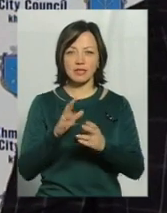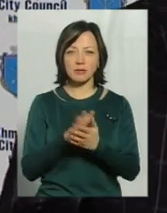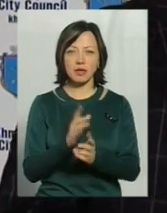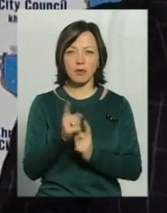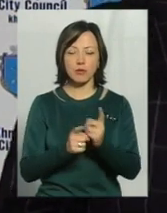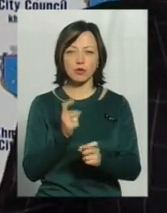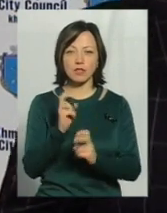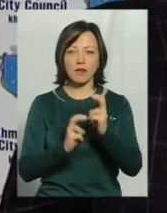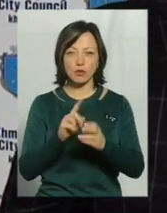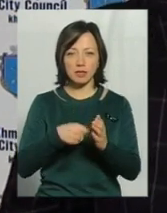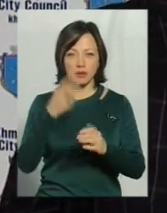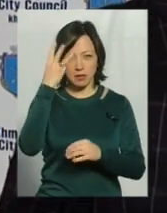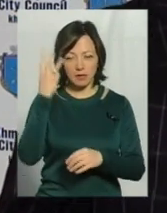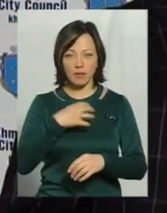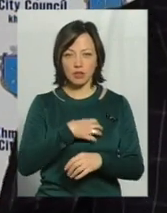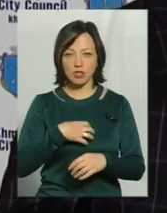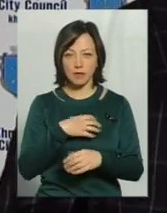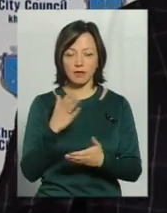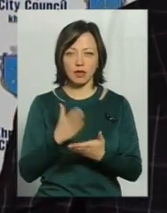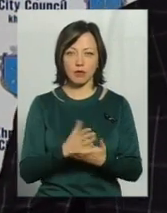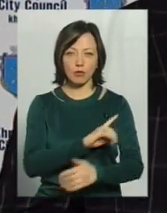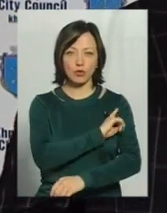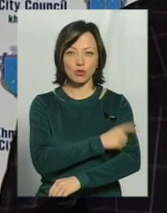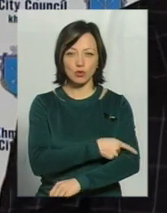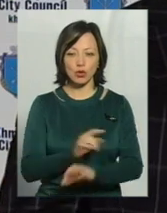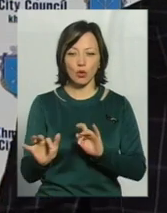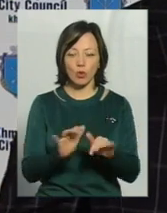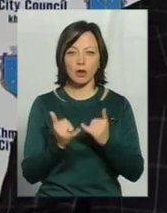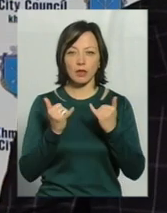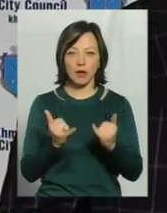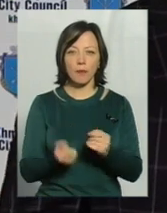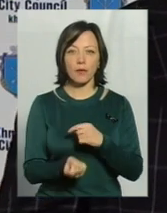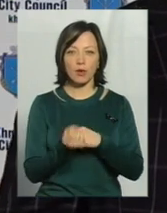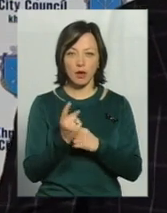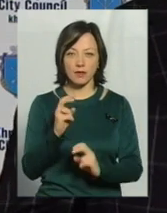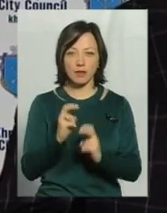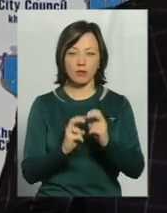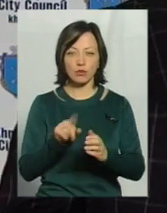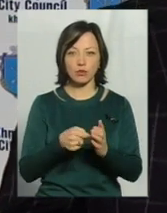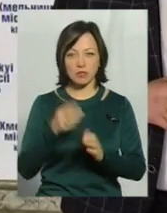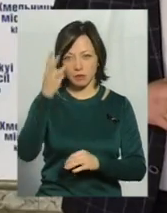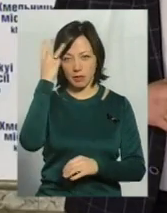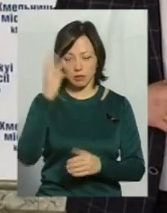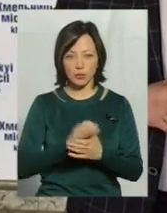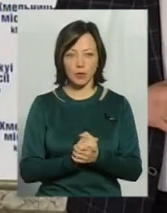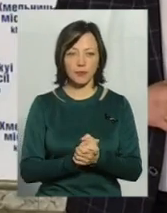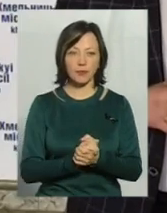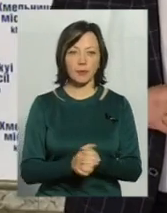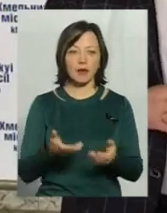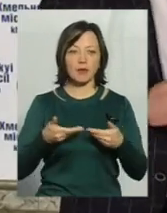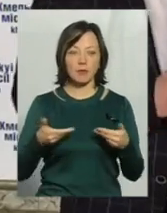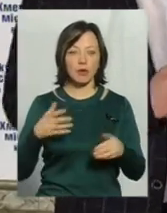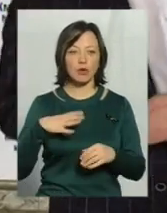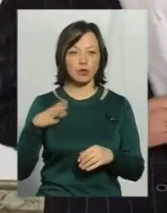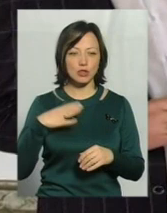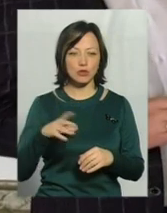Хмельницькому. Це насправді є дуже важливий і потужний крок для саме появи заводу в місті Хмельницькому. Ми очікуємо,